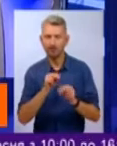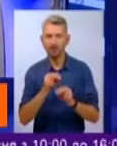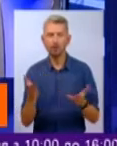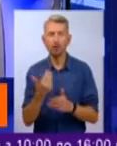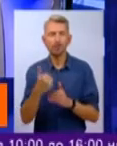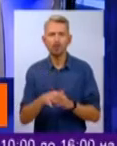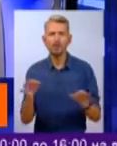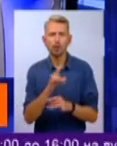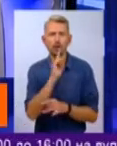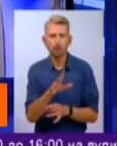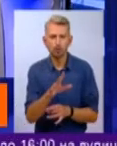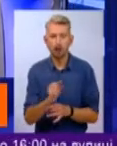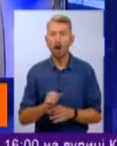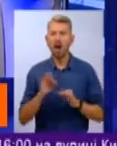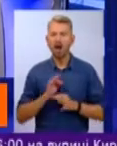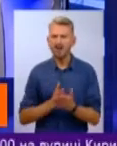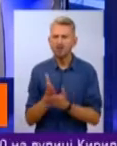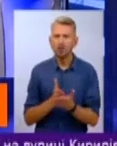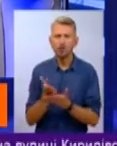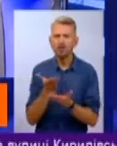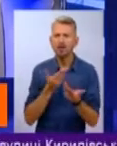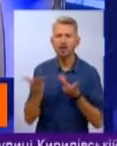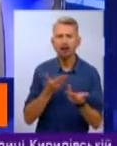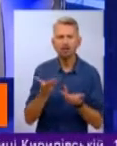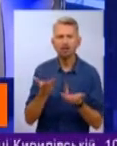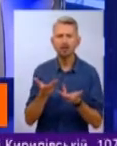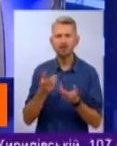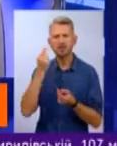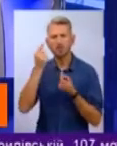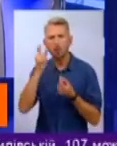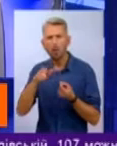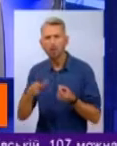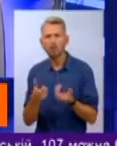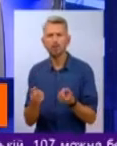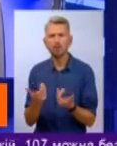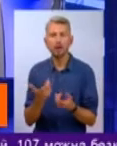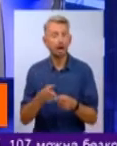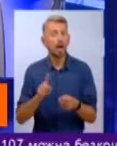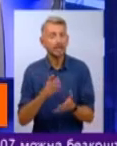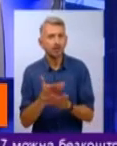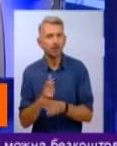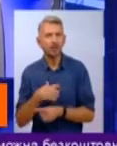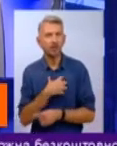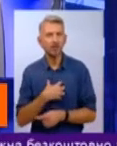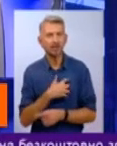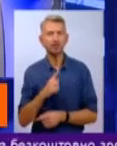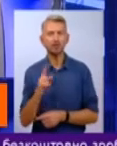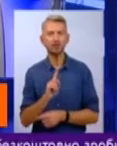вже не буде ніколи. А чиновники десь радяться з якимись психологами, іншими, це прораховується якимось? А оце є дуже важливим,